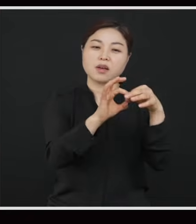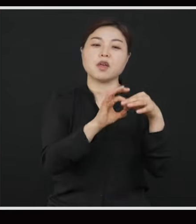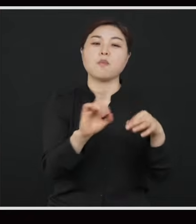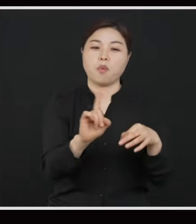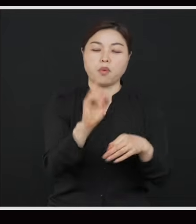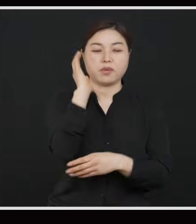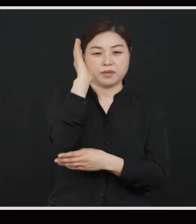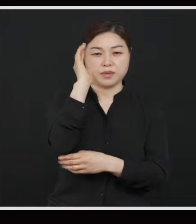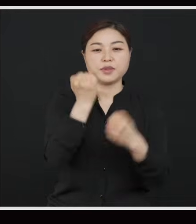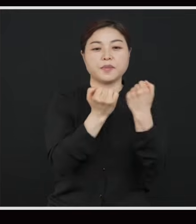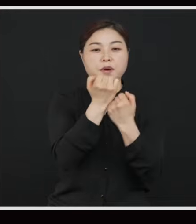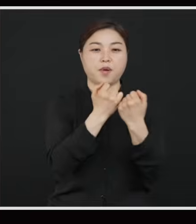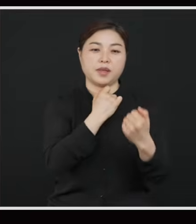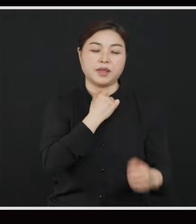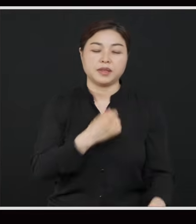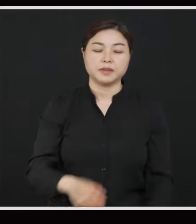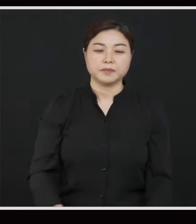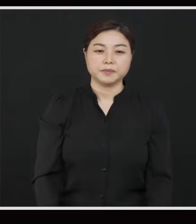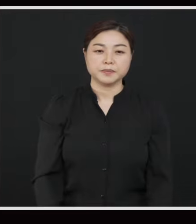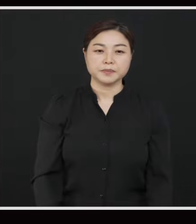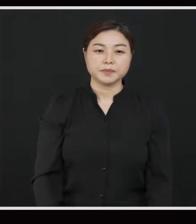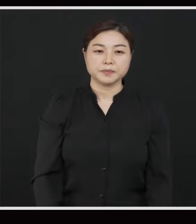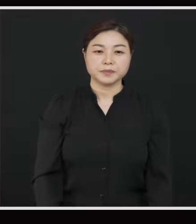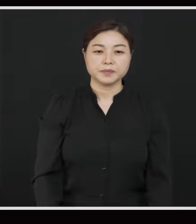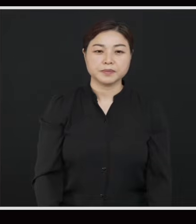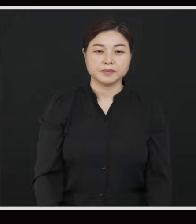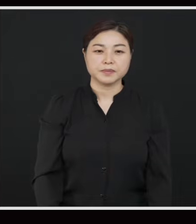오늘 말씀드리고자 합니다.